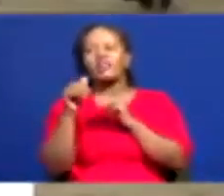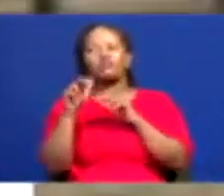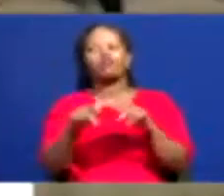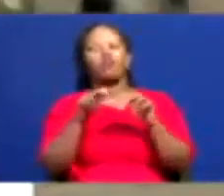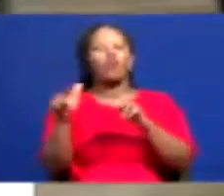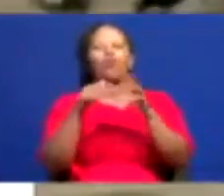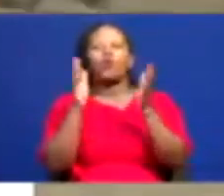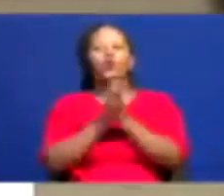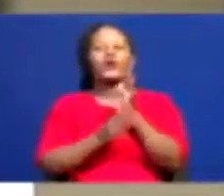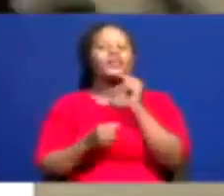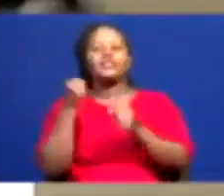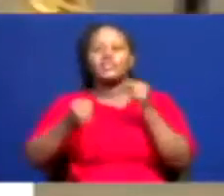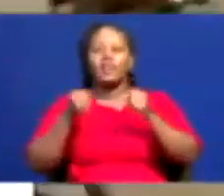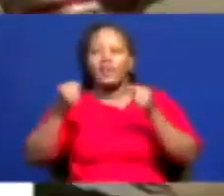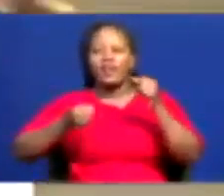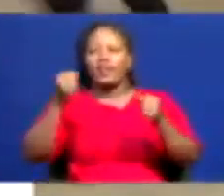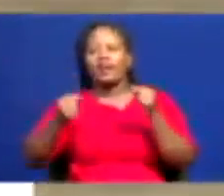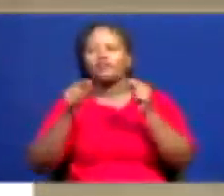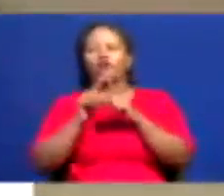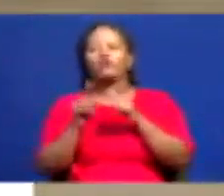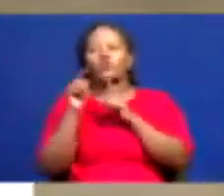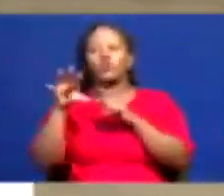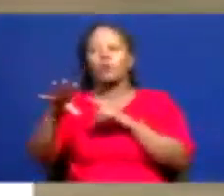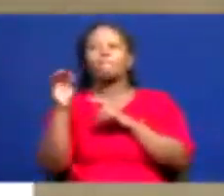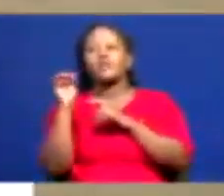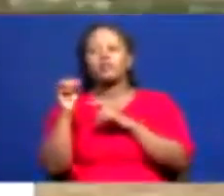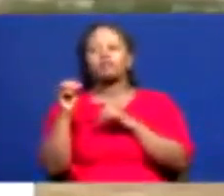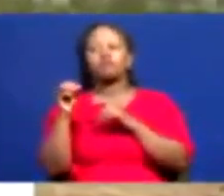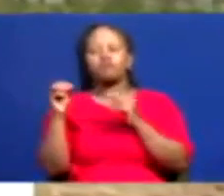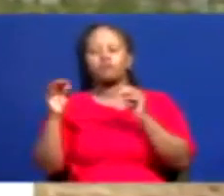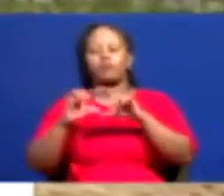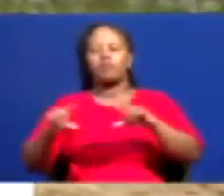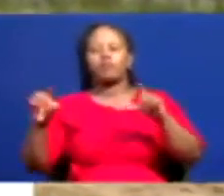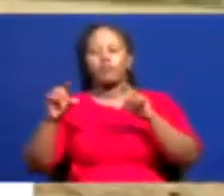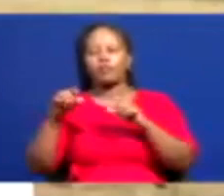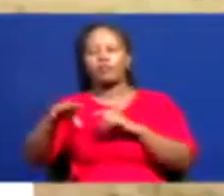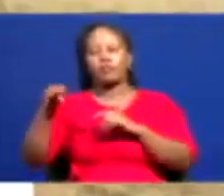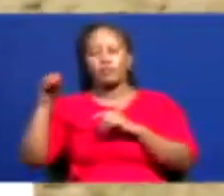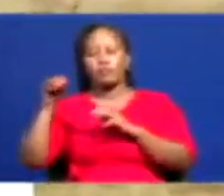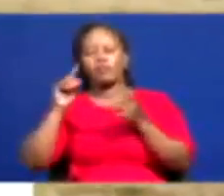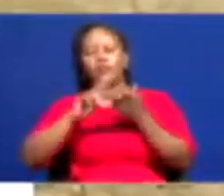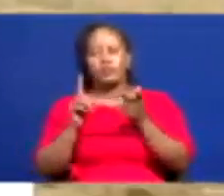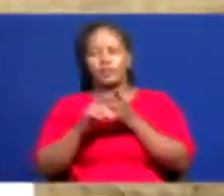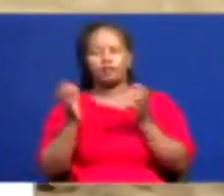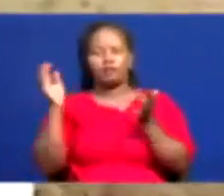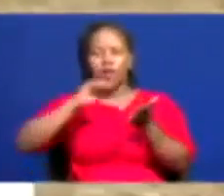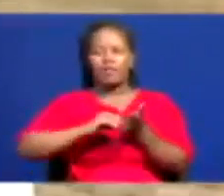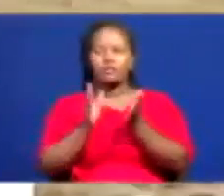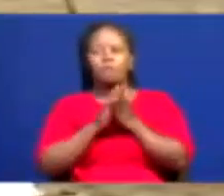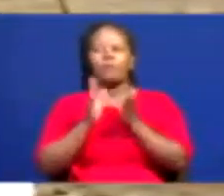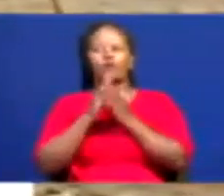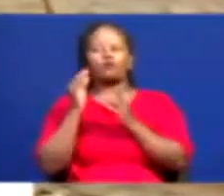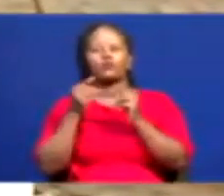kukimbia, hadi kuokota skafu ya hada chini, huku wakiwa kwenye farasi na kurusha